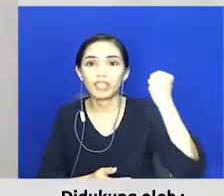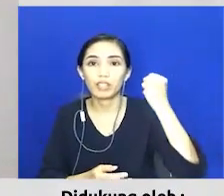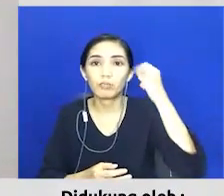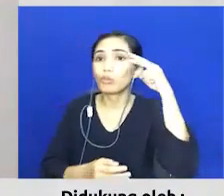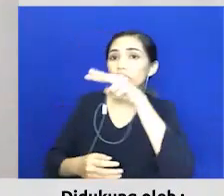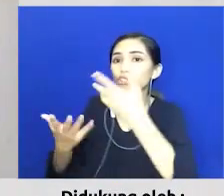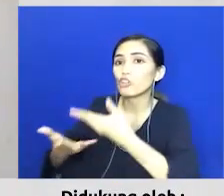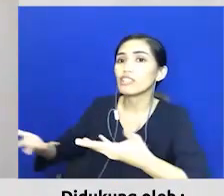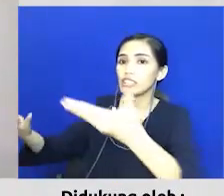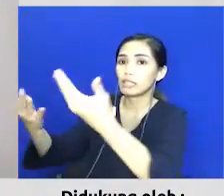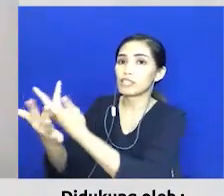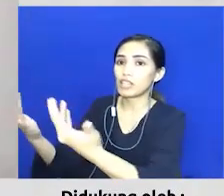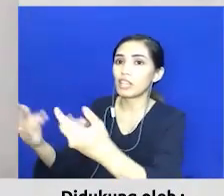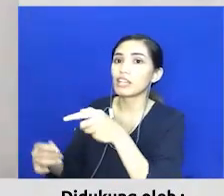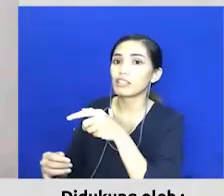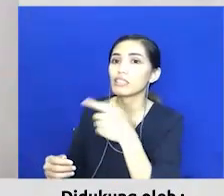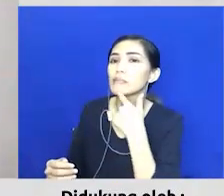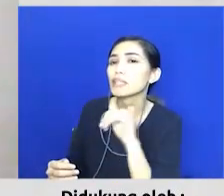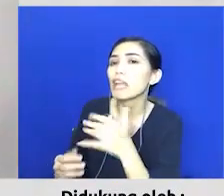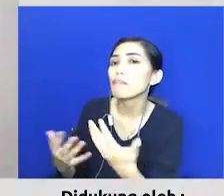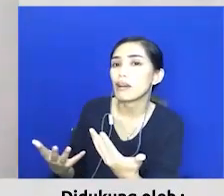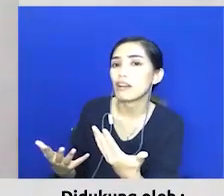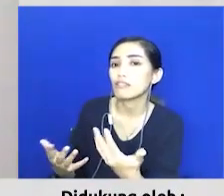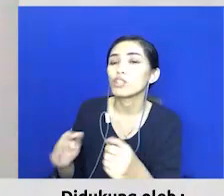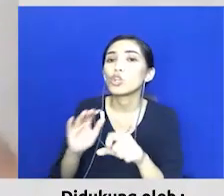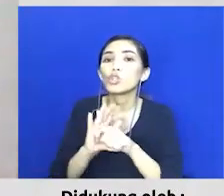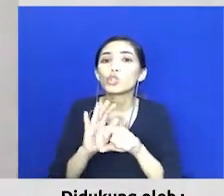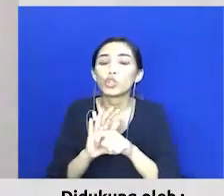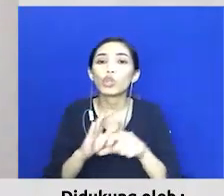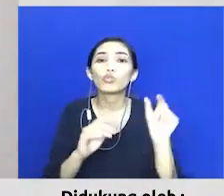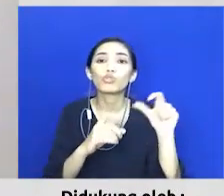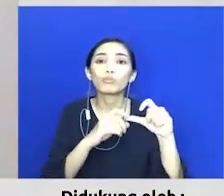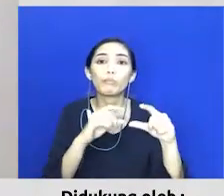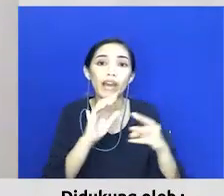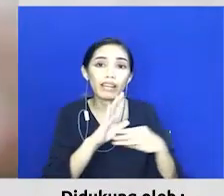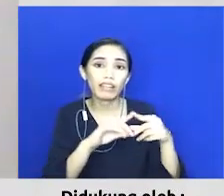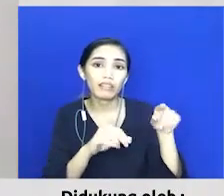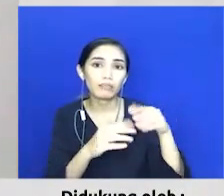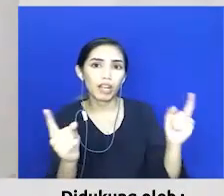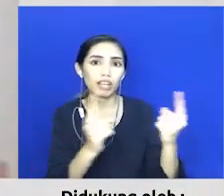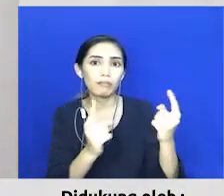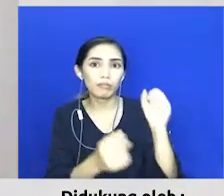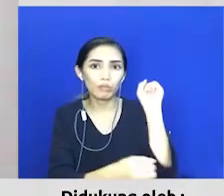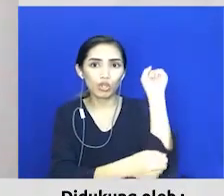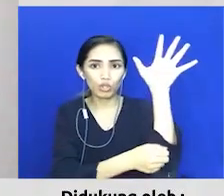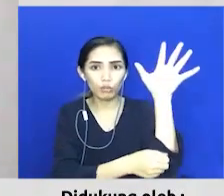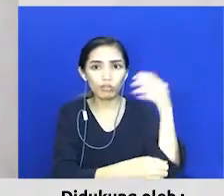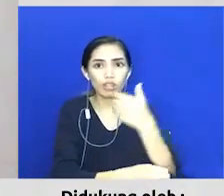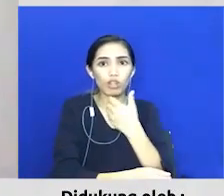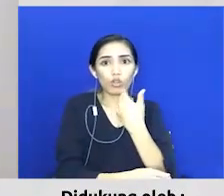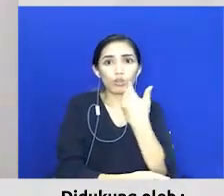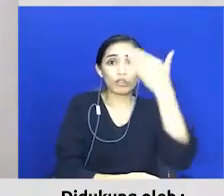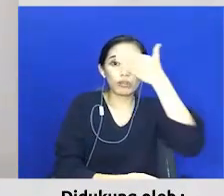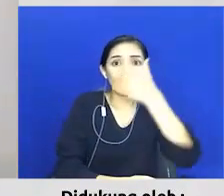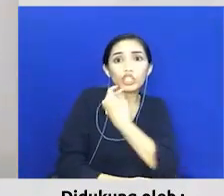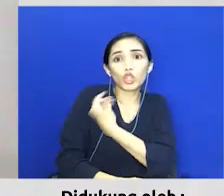kondisinya seperti apa gitu ya, kayak Pak Astu, apa Pak Usmar berhadapan dengan bioskop tidak ada yang mau menerima film Indonesia pada saat